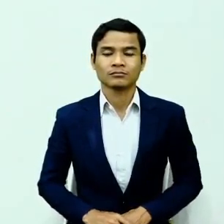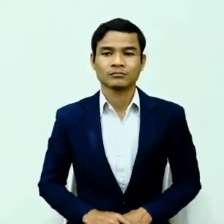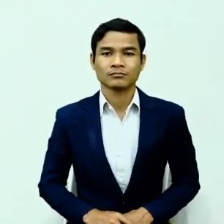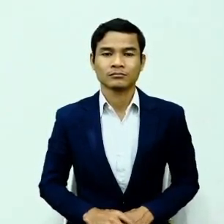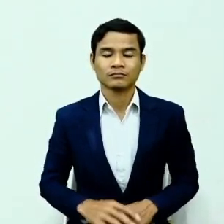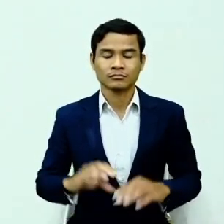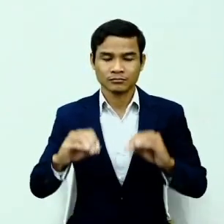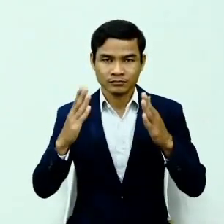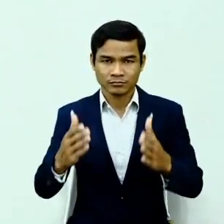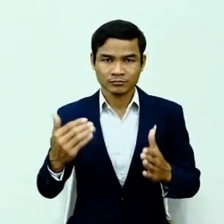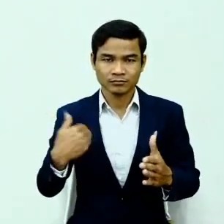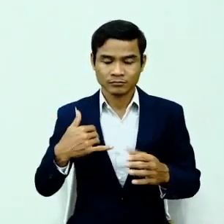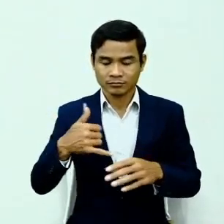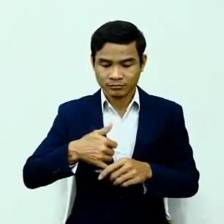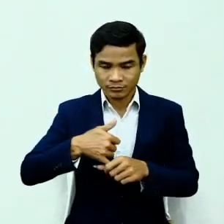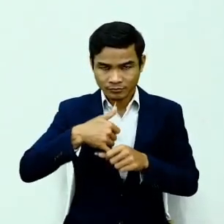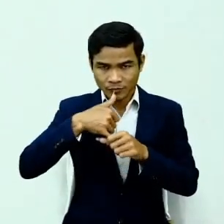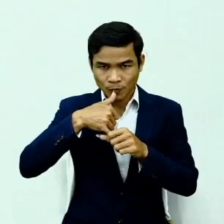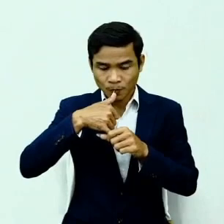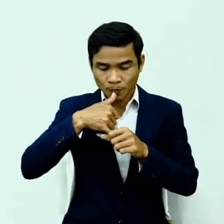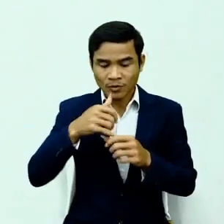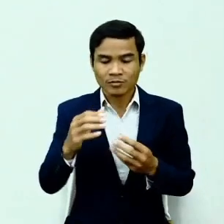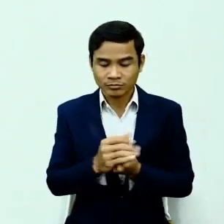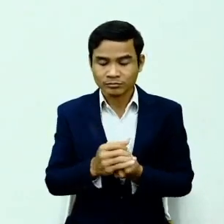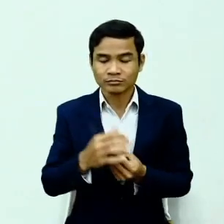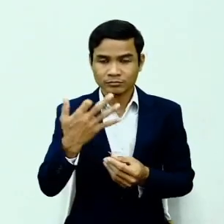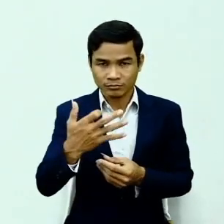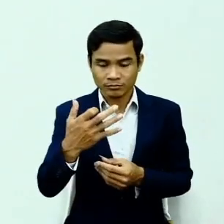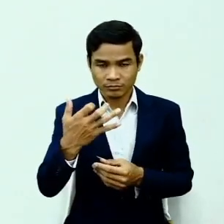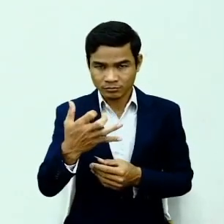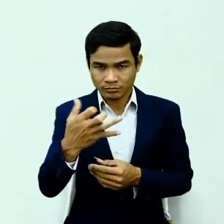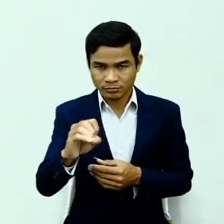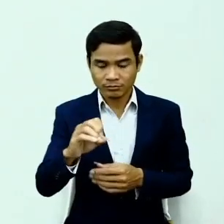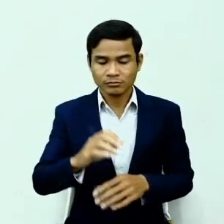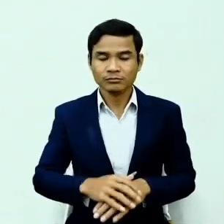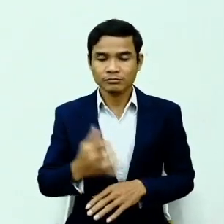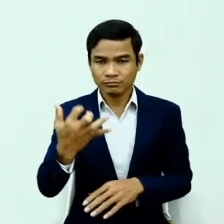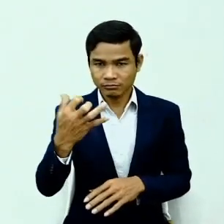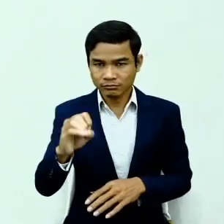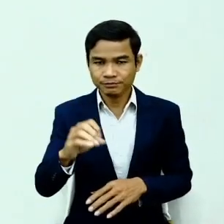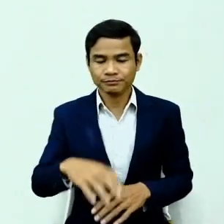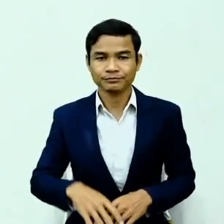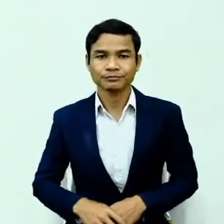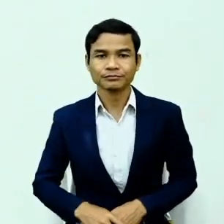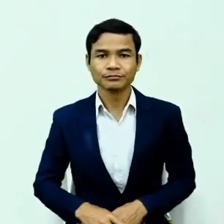chế nè cô mình một phòng bớt chà chầm nuôn chật chật sập